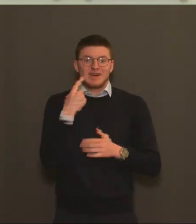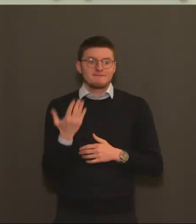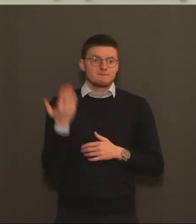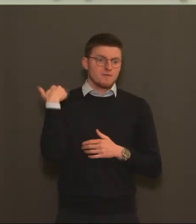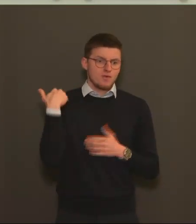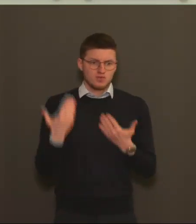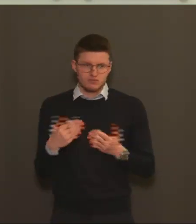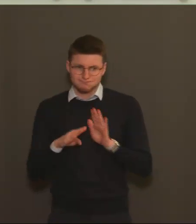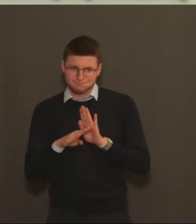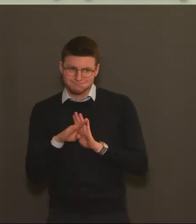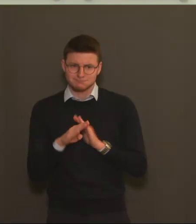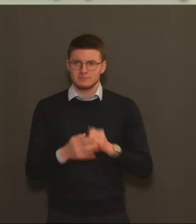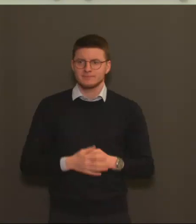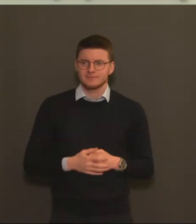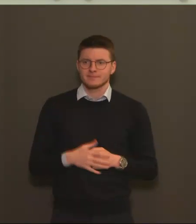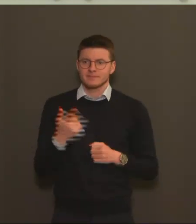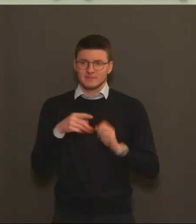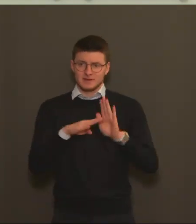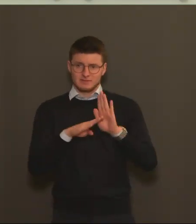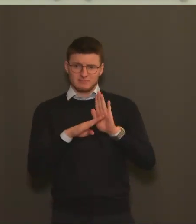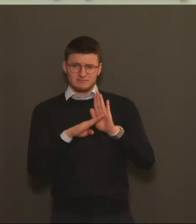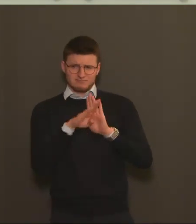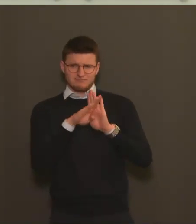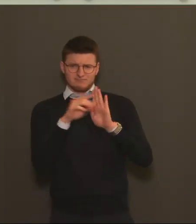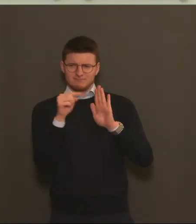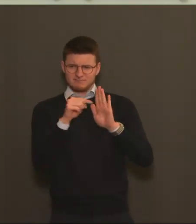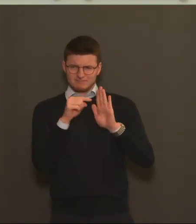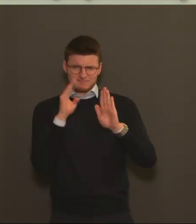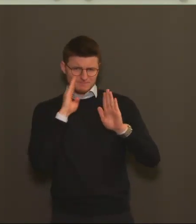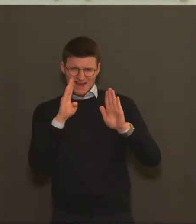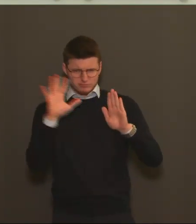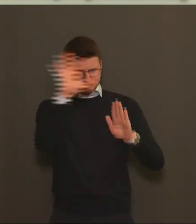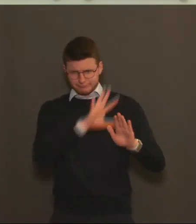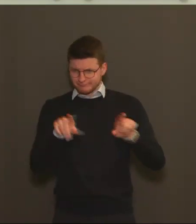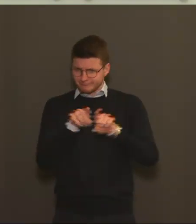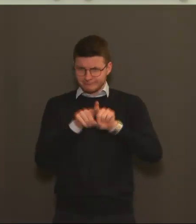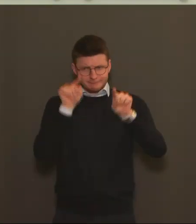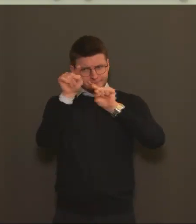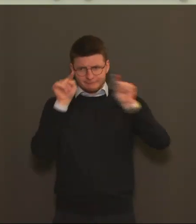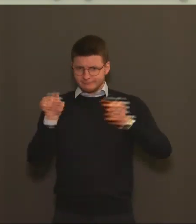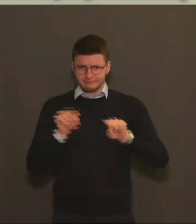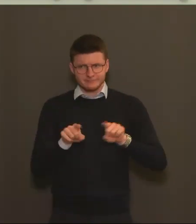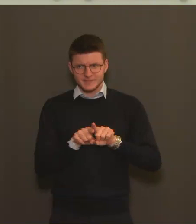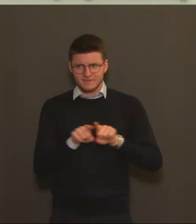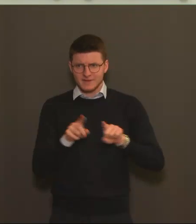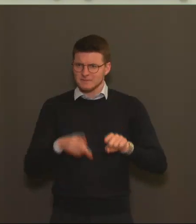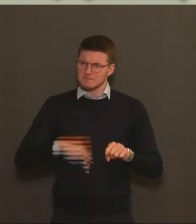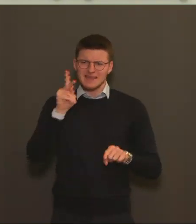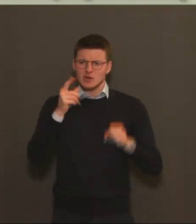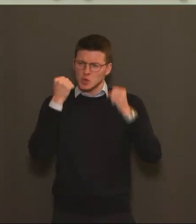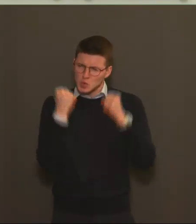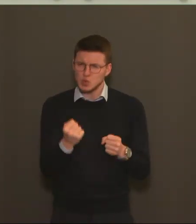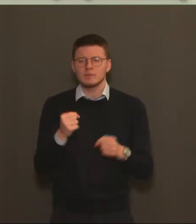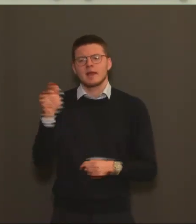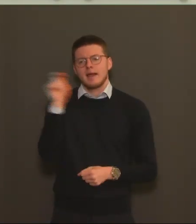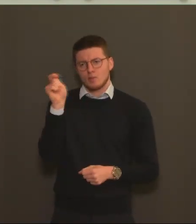Deze toename doet zich over zowat het hele land voor, met de belangrijkste toenames in Antwerpen, Henegouwen